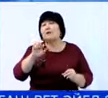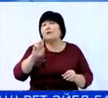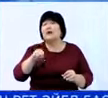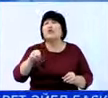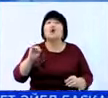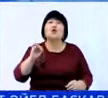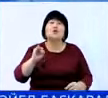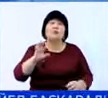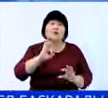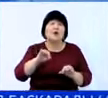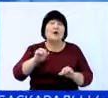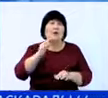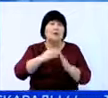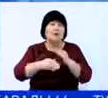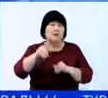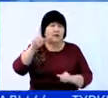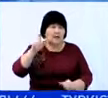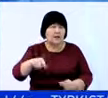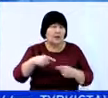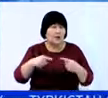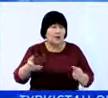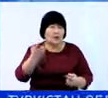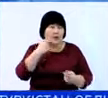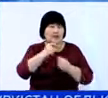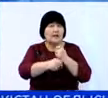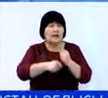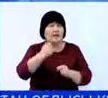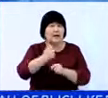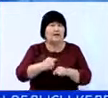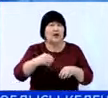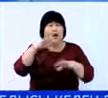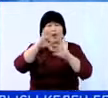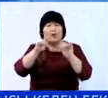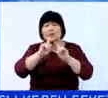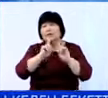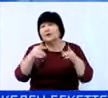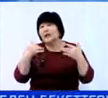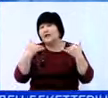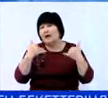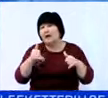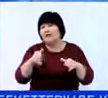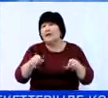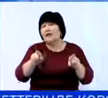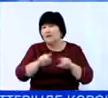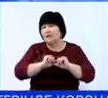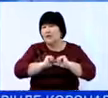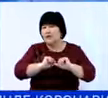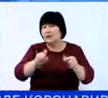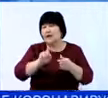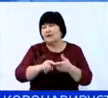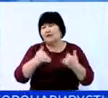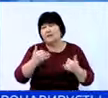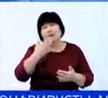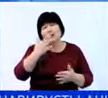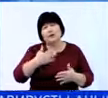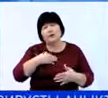туралы болмақ. Мүмкіндігі шектеулі жанның түрлі түсті маталардан жасаған өнер туындылары таңдай қақтырады. Мұқалма жігердің арқасында бүгінде